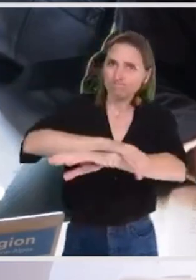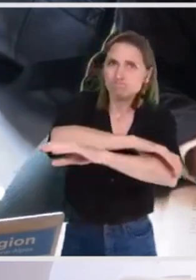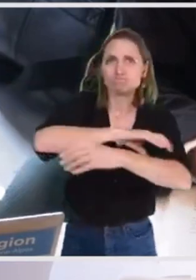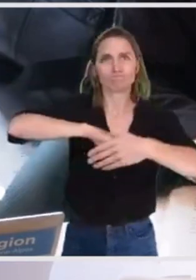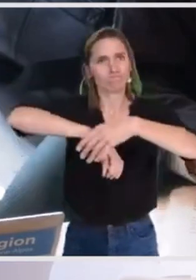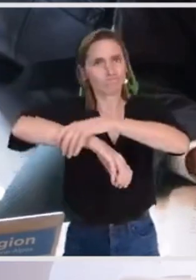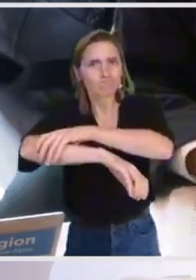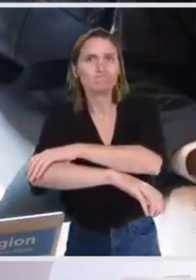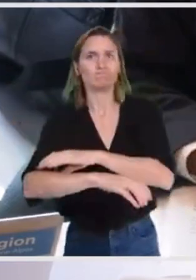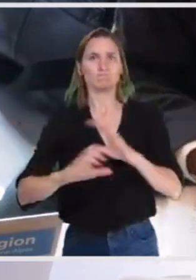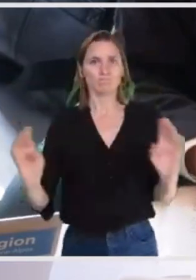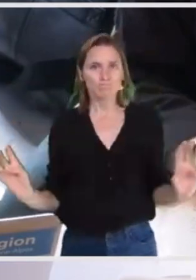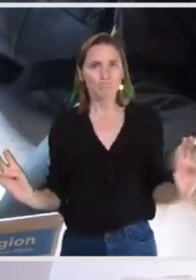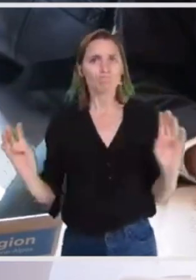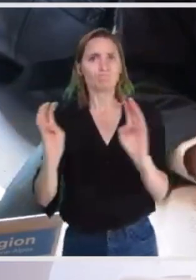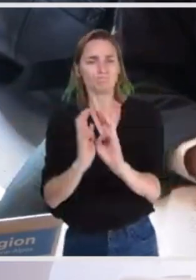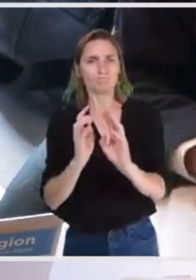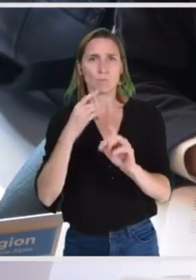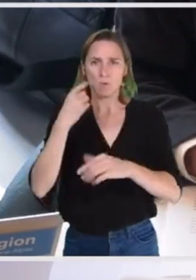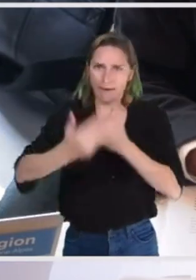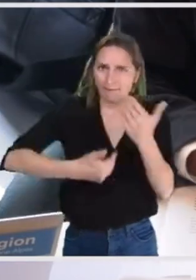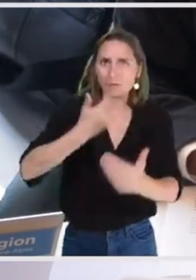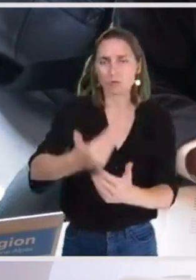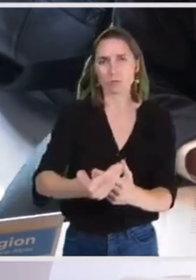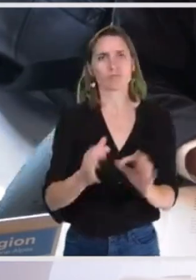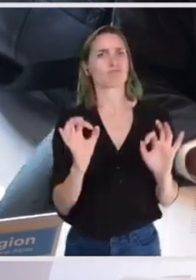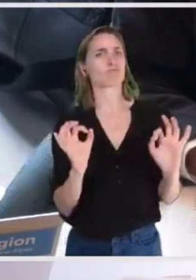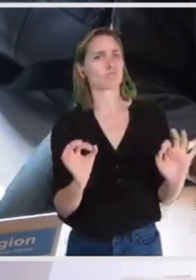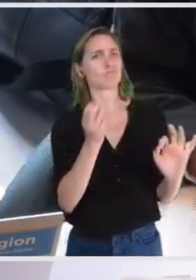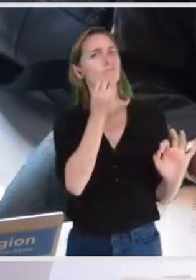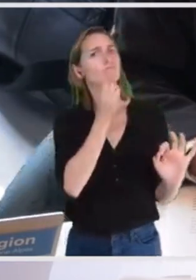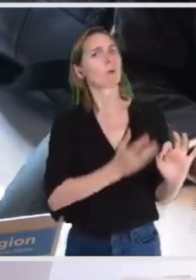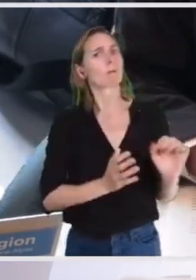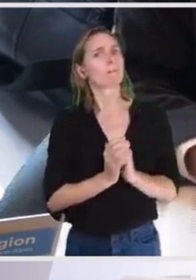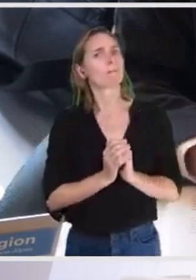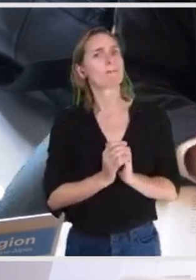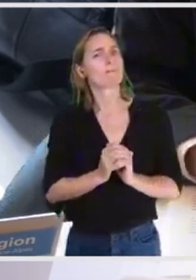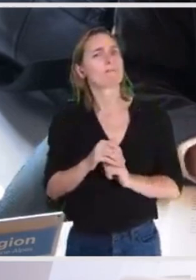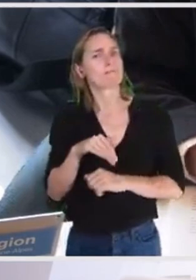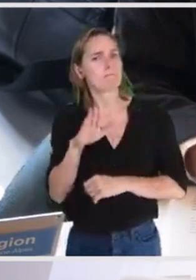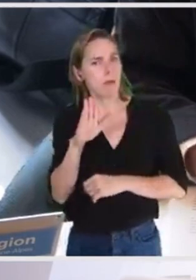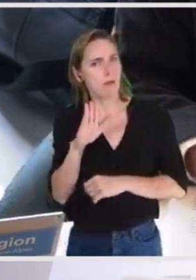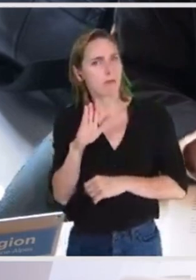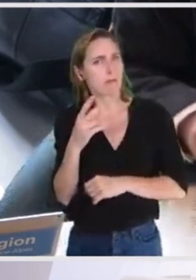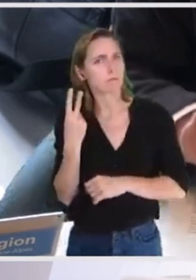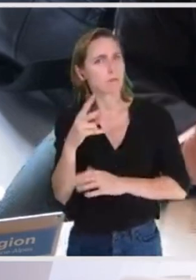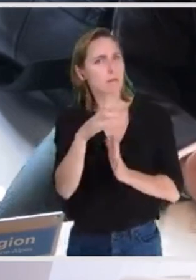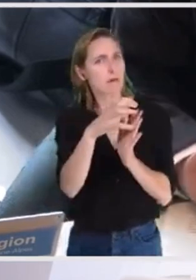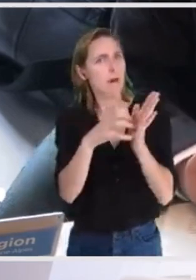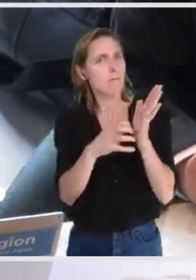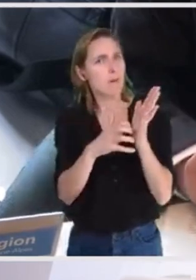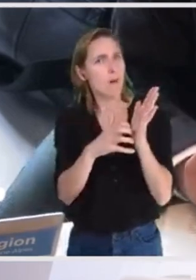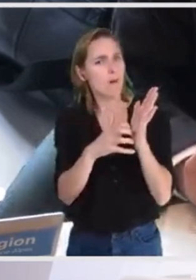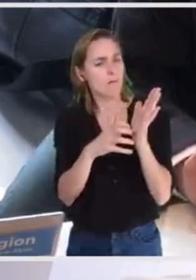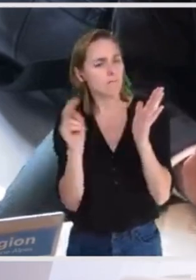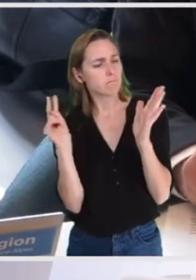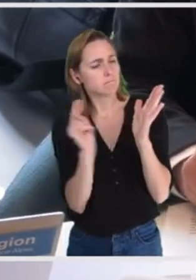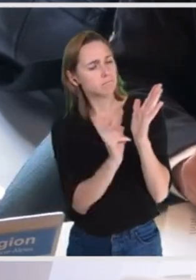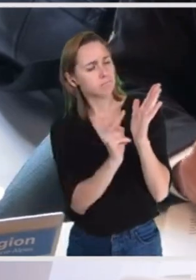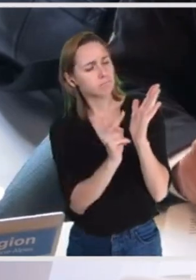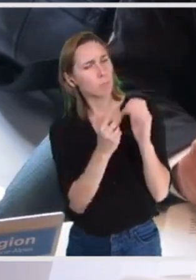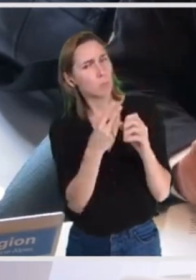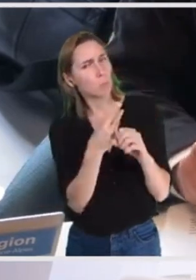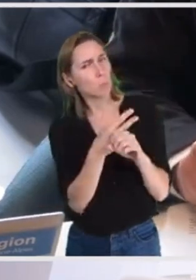eu beaucoup d'avancées. En revanche, ça c'est une nuance, dans votre rapport, les outils mis en place sont